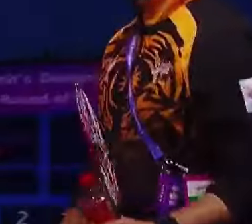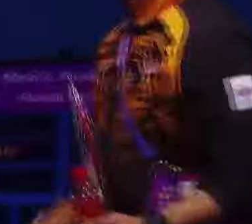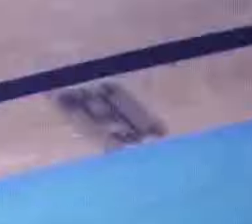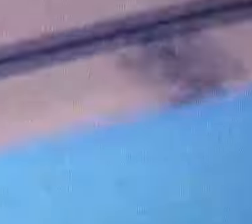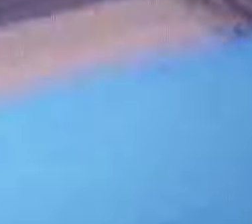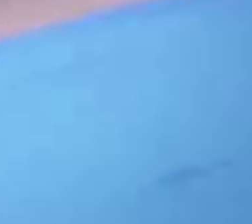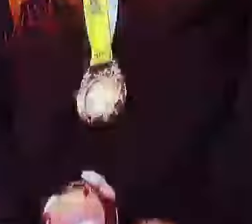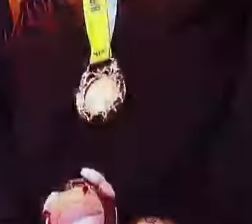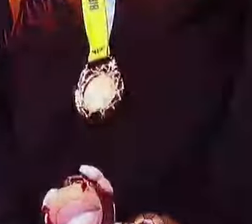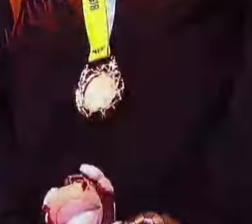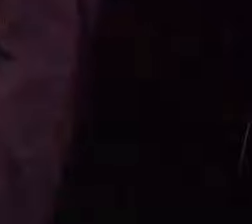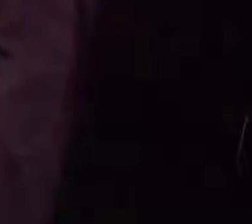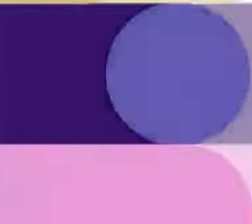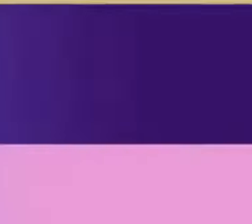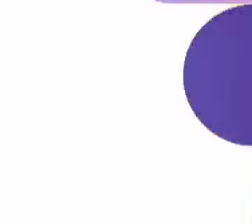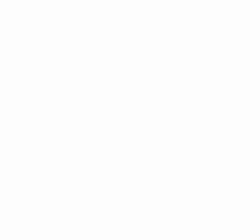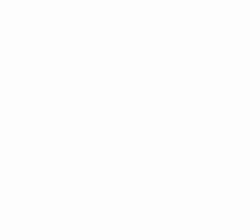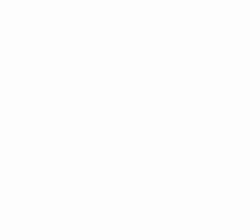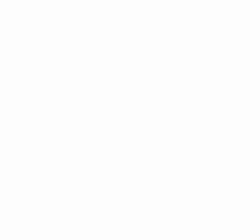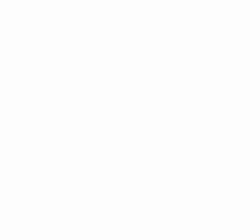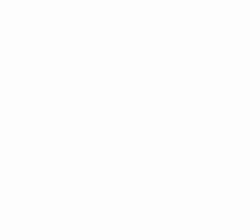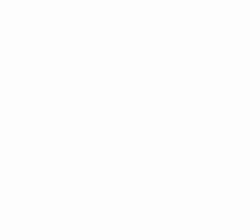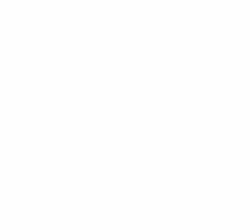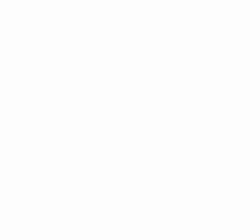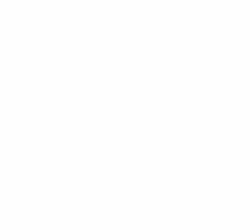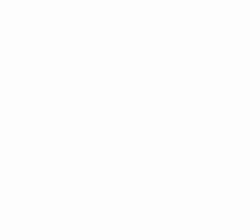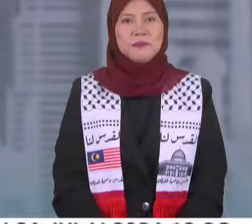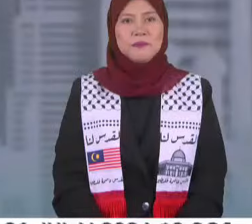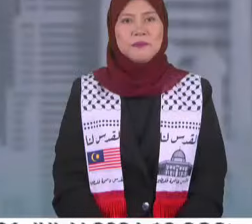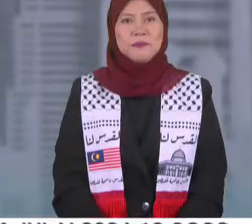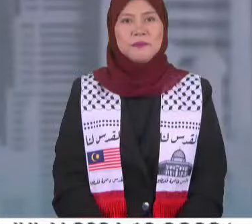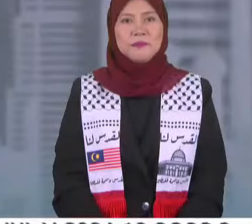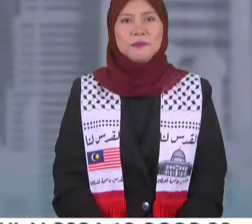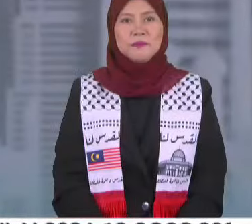Bersama RTM, penyiar rasmi.